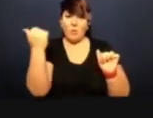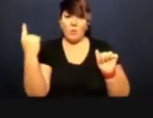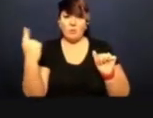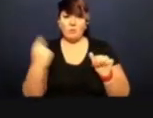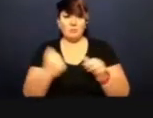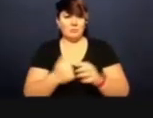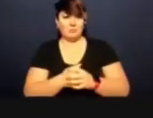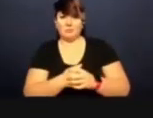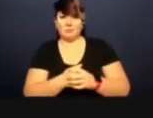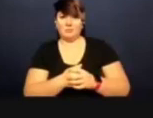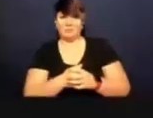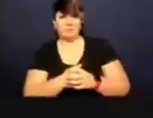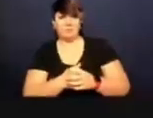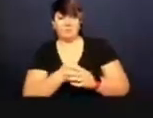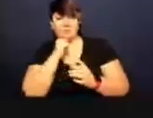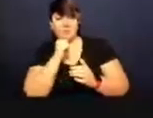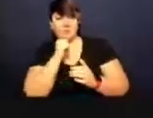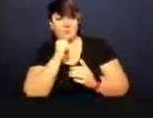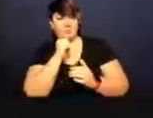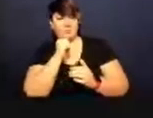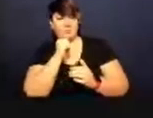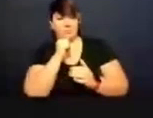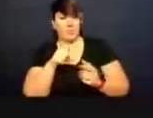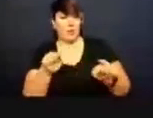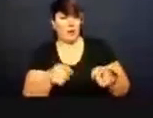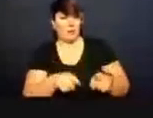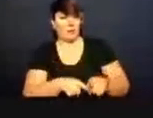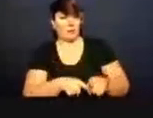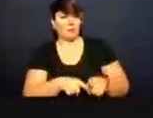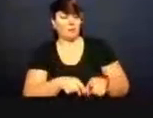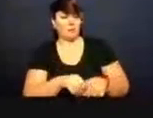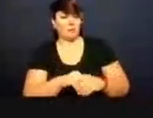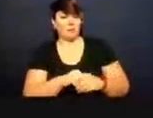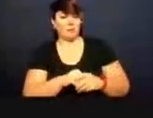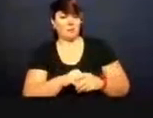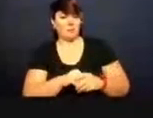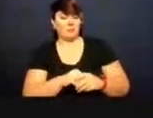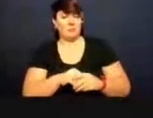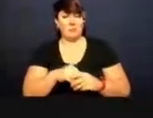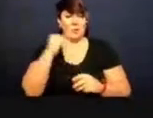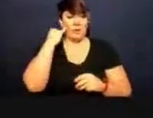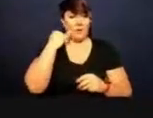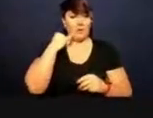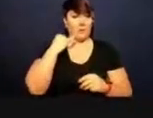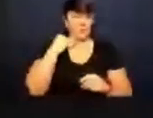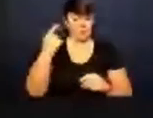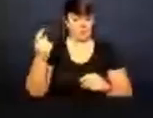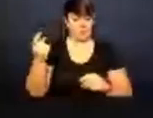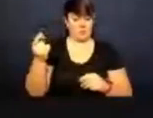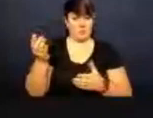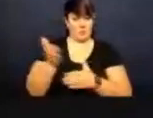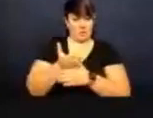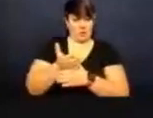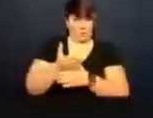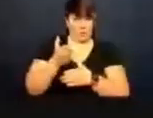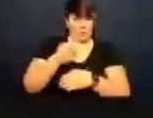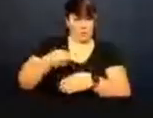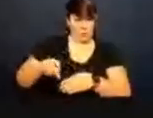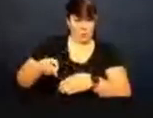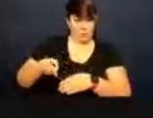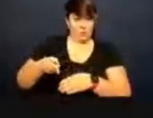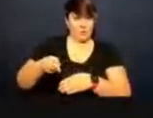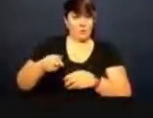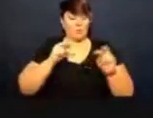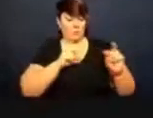tunaona kuwa katika baadhi ya shule zina uwanja mdogo zaidi